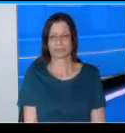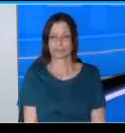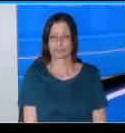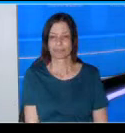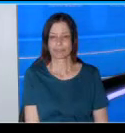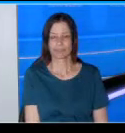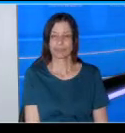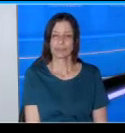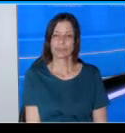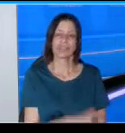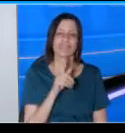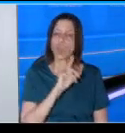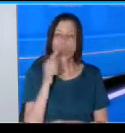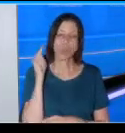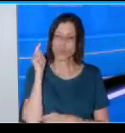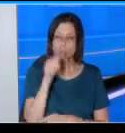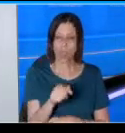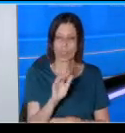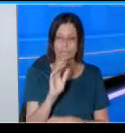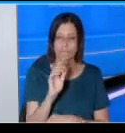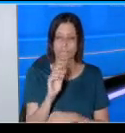אבל הוא לא יורד